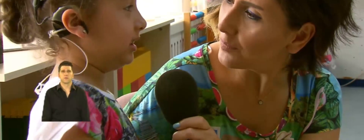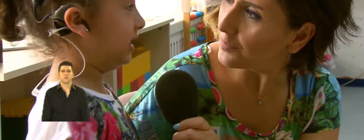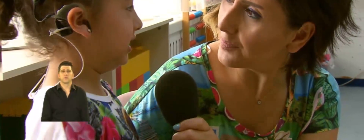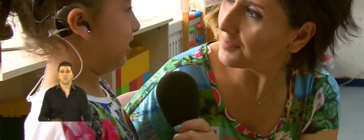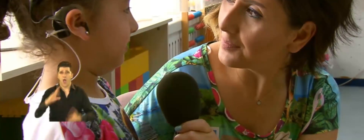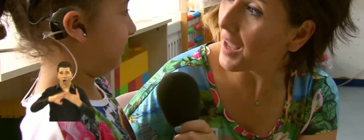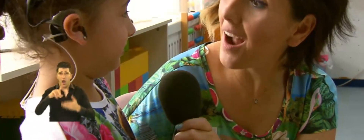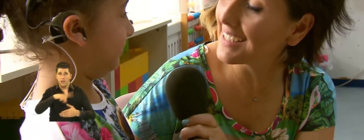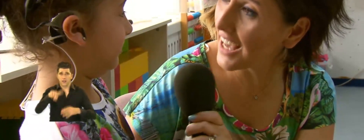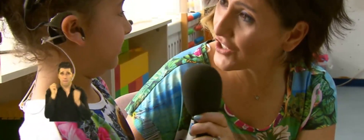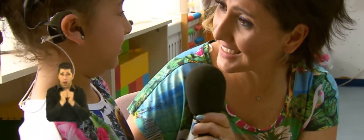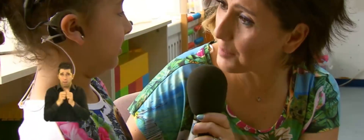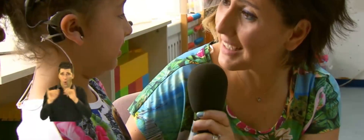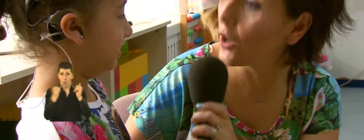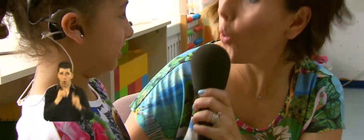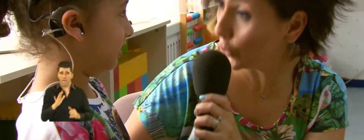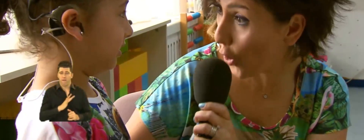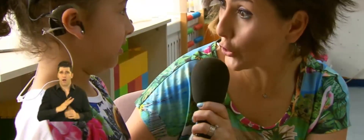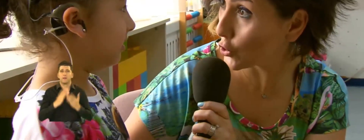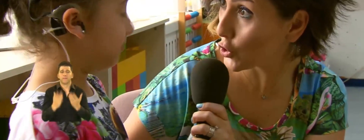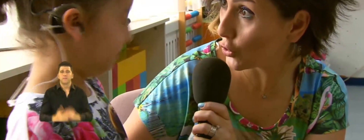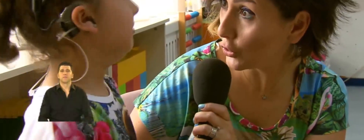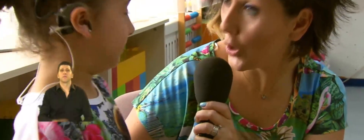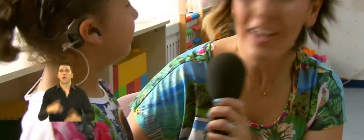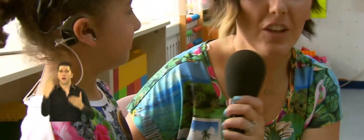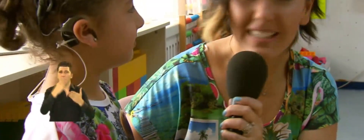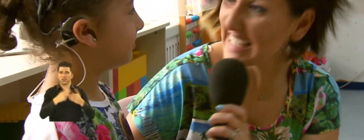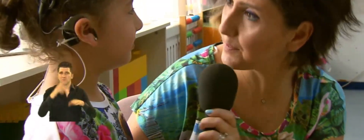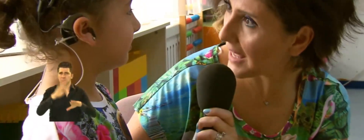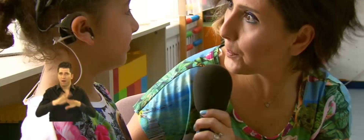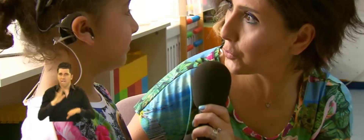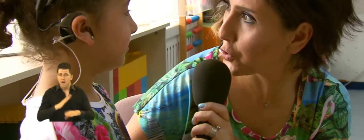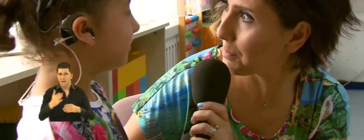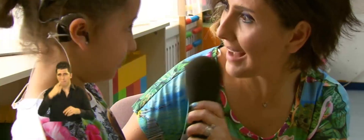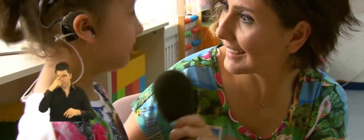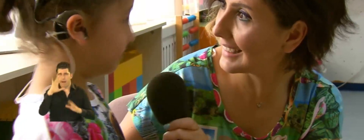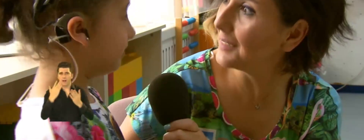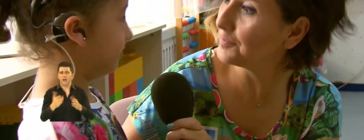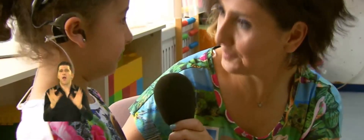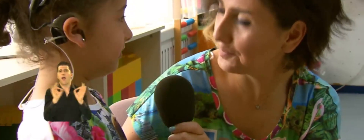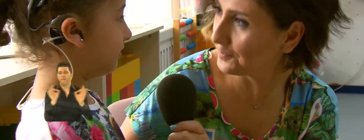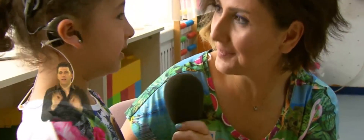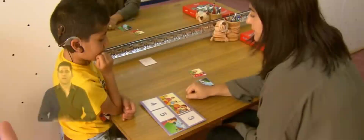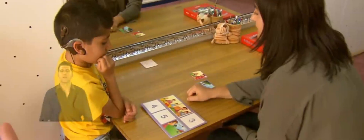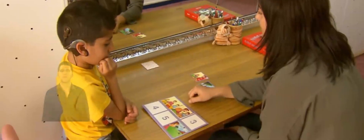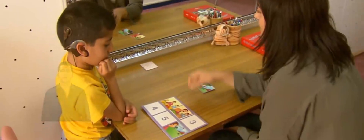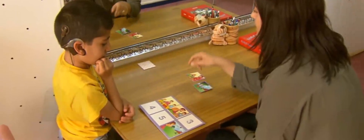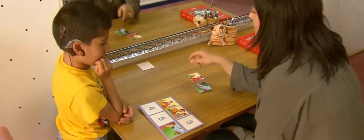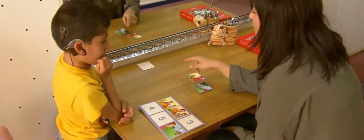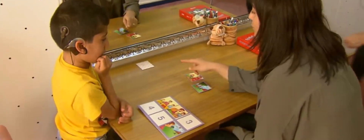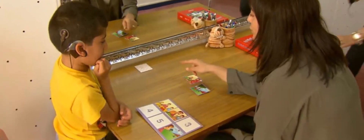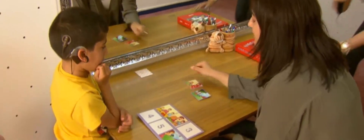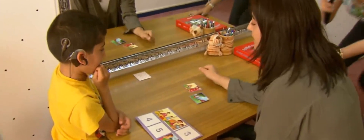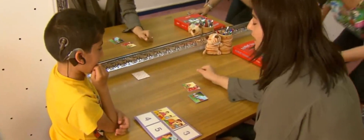Arkadaşlar seviyorum. Arkadaşlarınla birlikte oyun oynuyorsun. Resim de yapıyorsun belki. Hı hı.